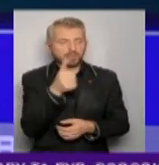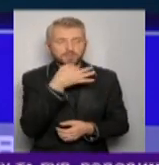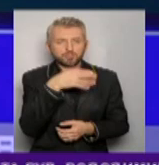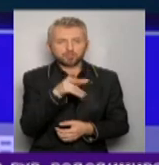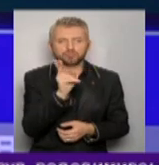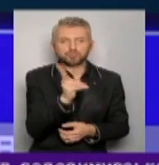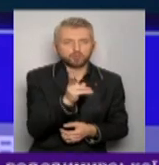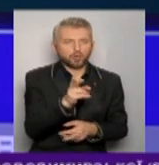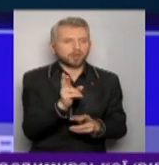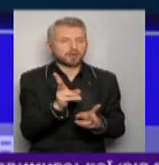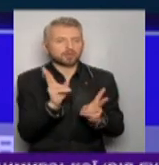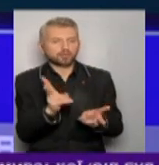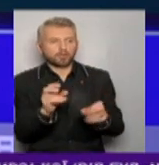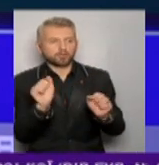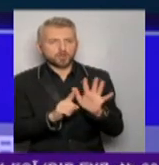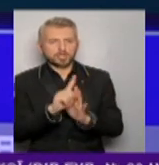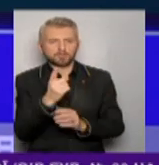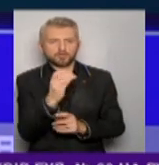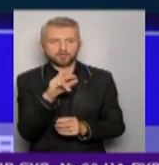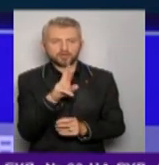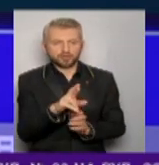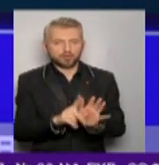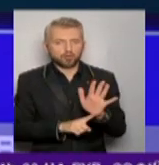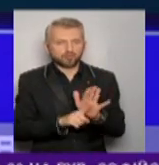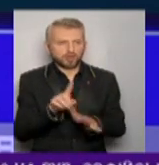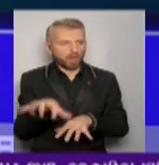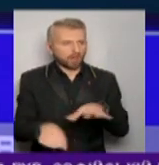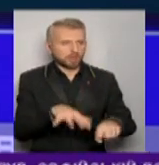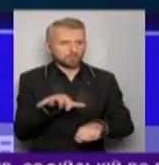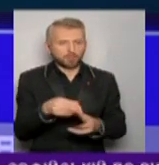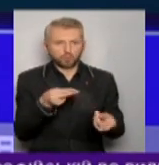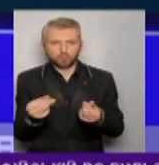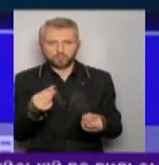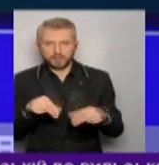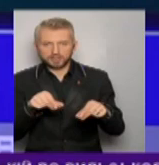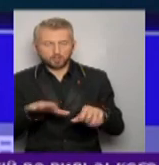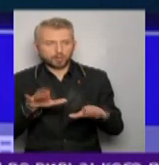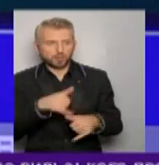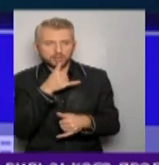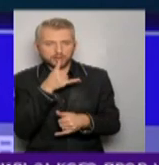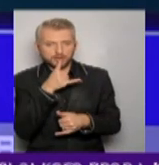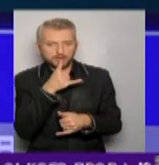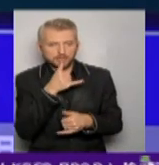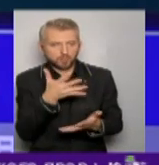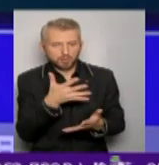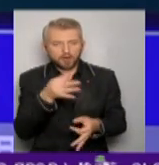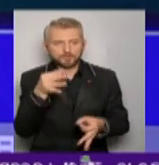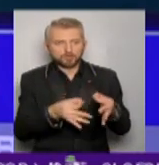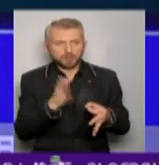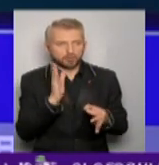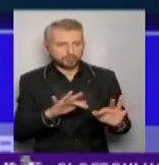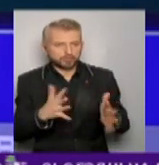і як-хто може з 1 січня починати хватати, купувати цю землю, і потім не можеш в судах створитися прецедент, коли ті,